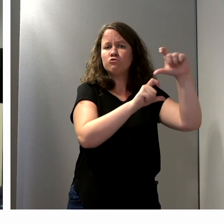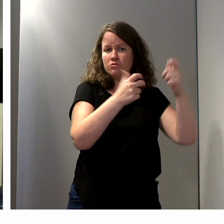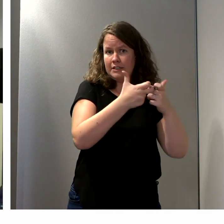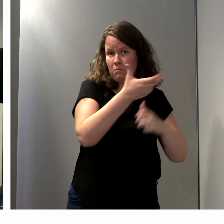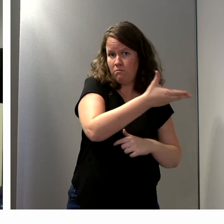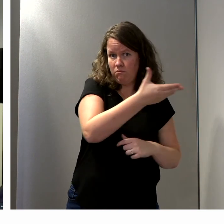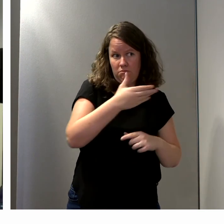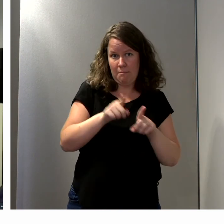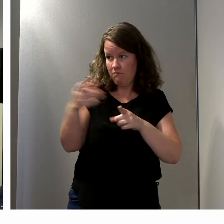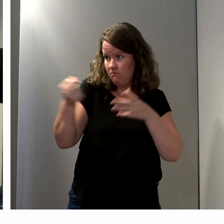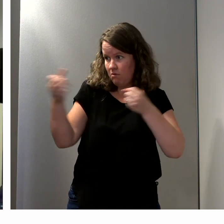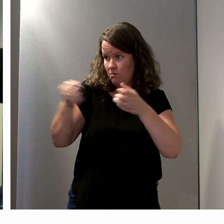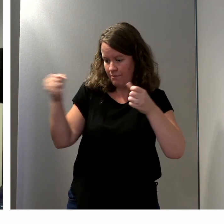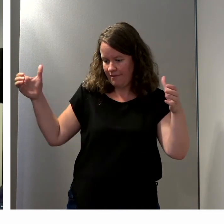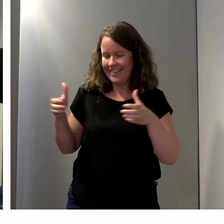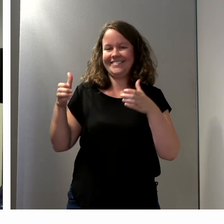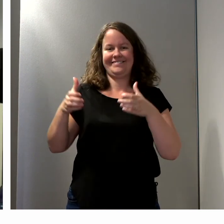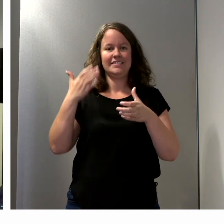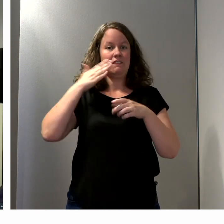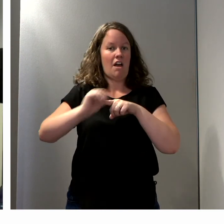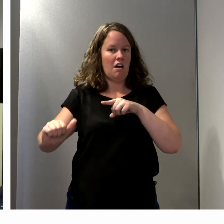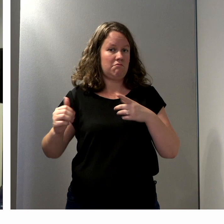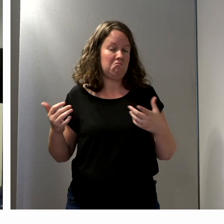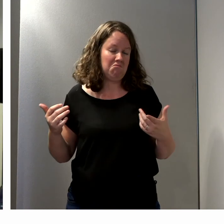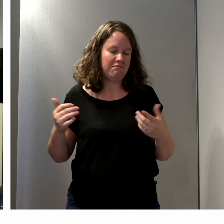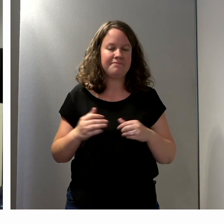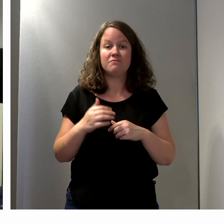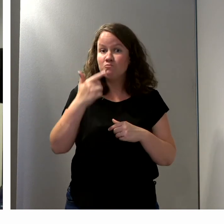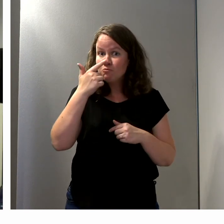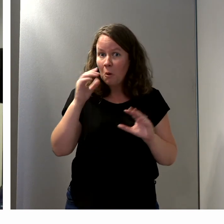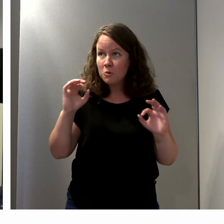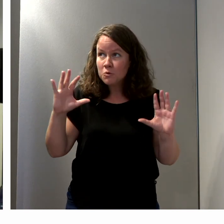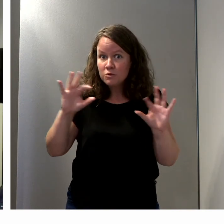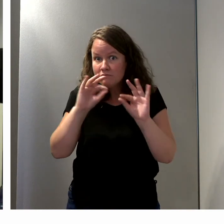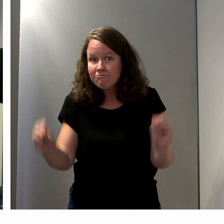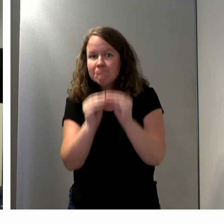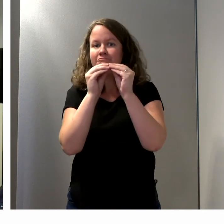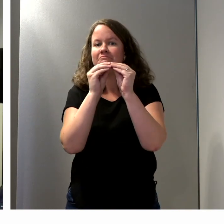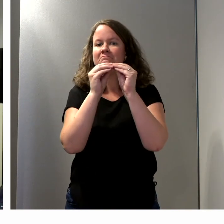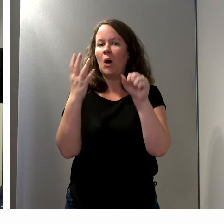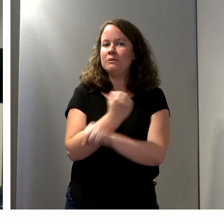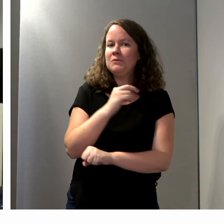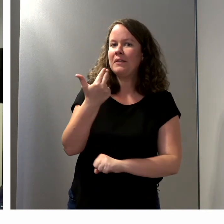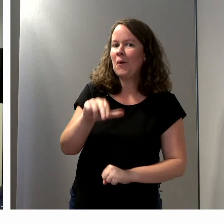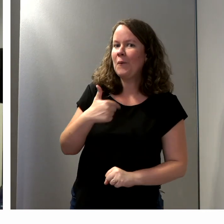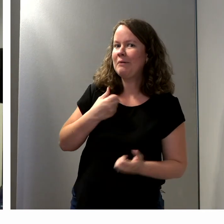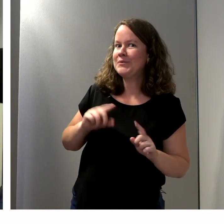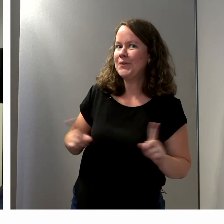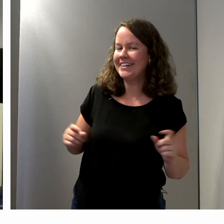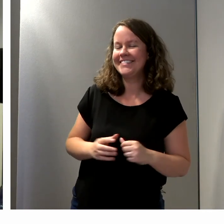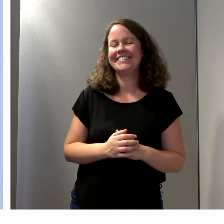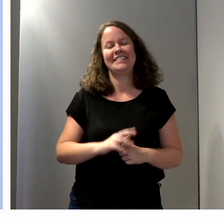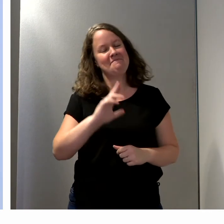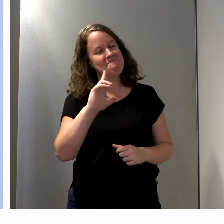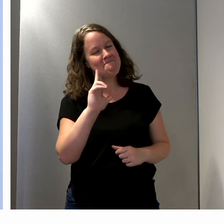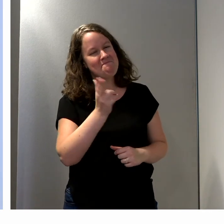est gagnant-gagnant. Donc, je crois avoir fait la boucle que vous attendiez, mais j'en suis pas certaine. Parfaitement.